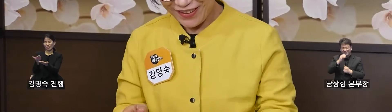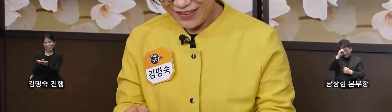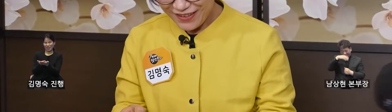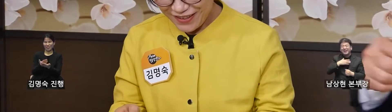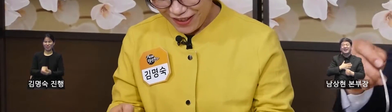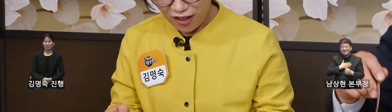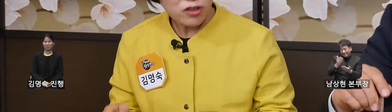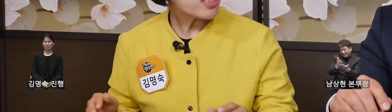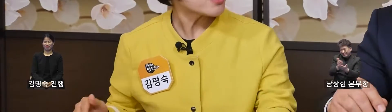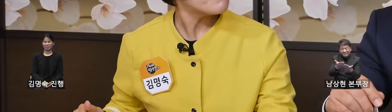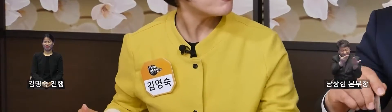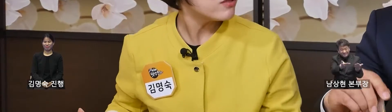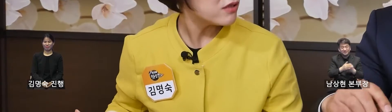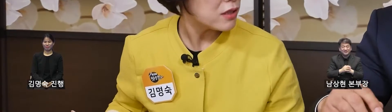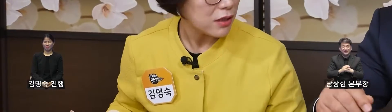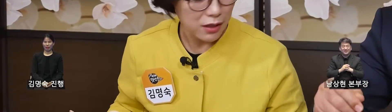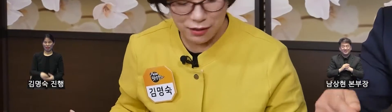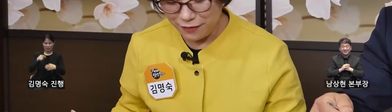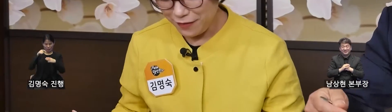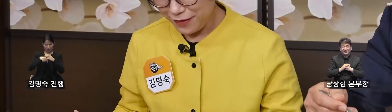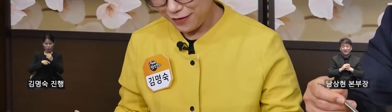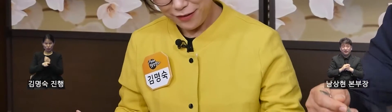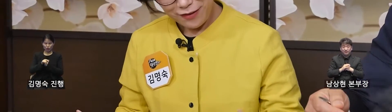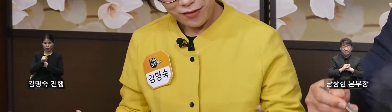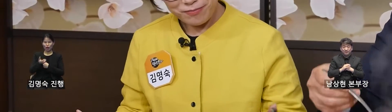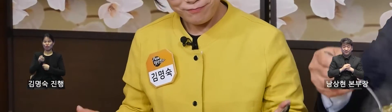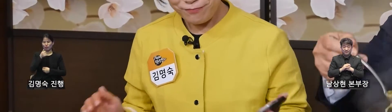그렇게 하겠습니다. 아 그렇게 기쁜 뜻이. 네.